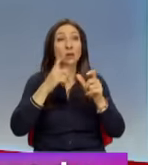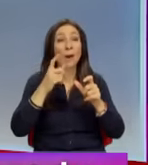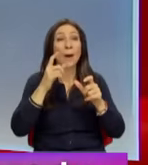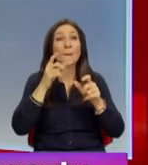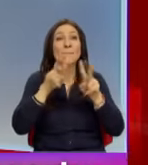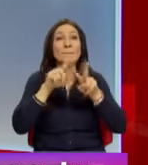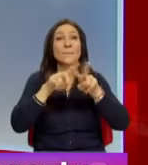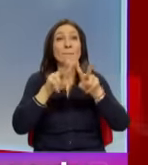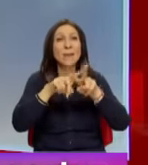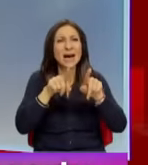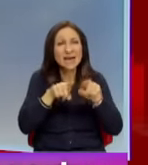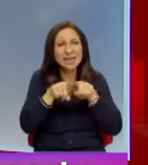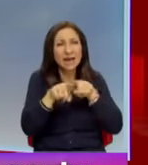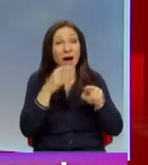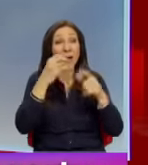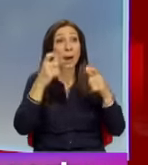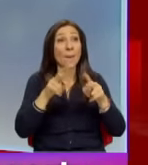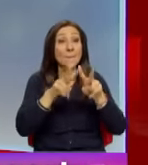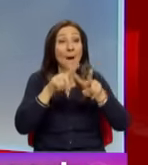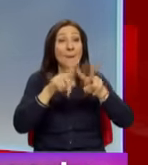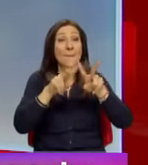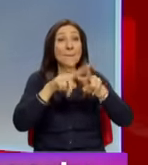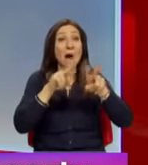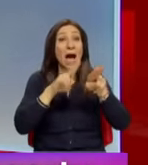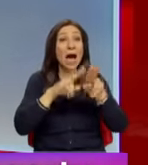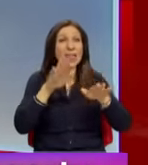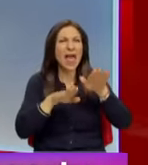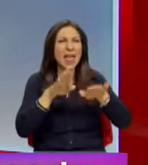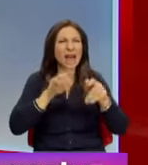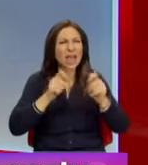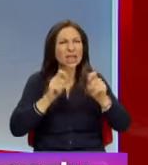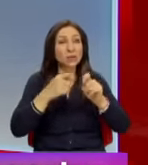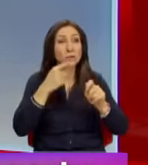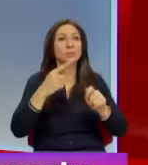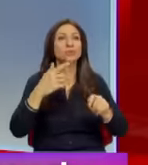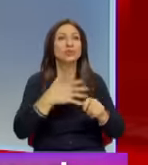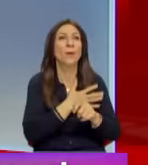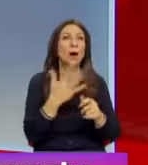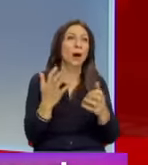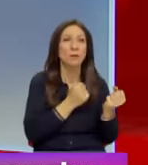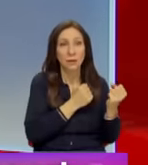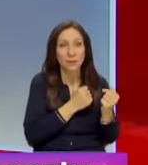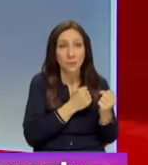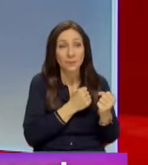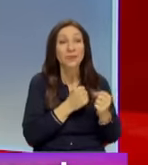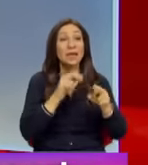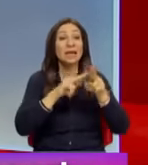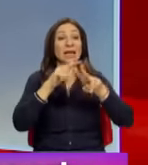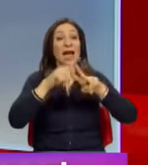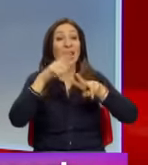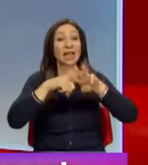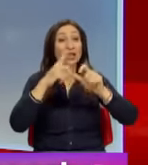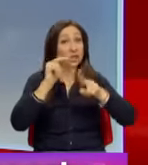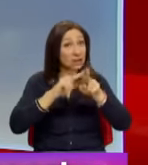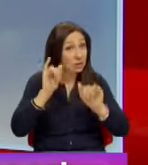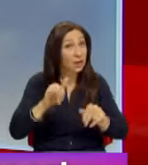başa baş bir yarış. Ankara'da konuşuluyordu. Mamak'ta dengeler her an değişebilir deniliyordu. Öyle de oldu. Kalecik keza